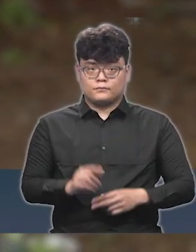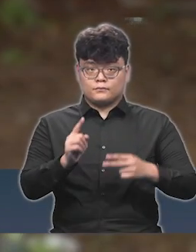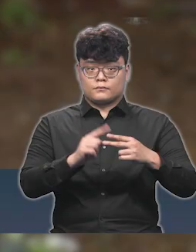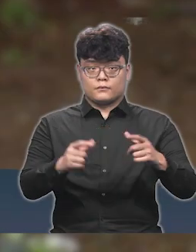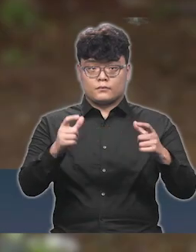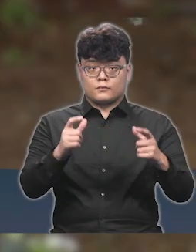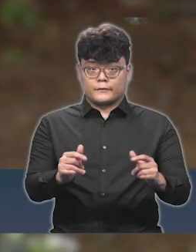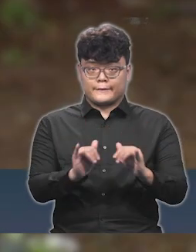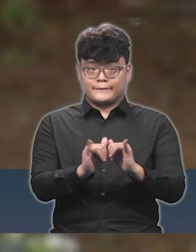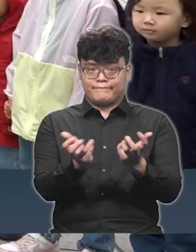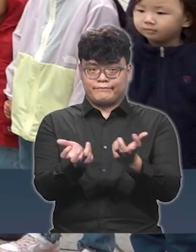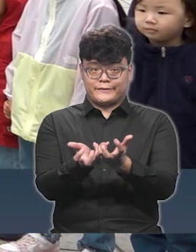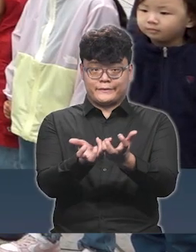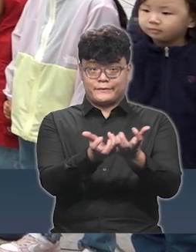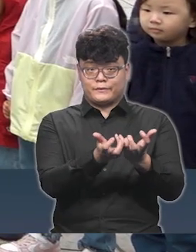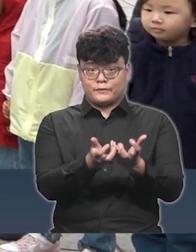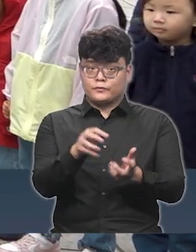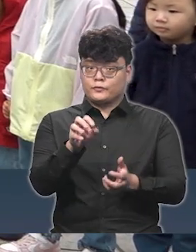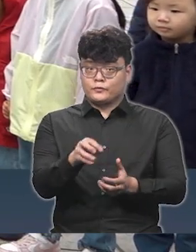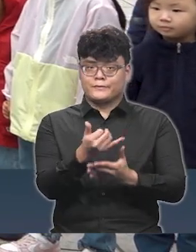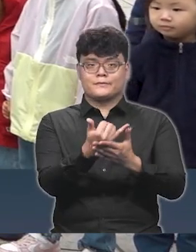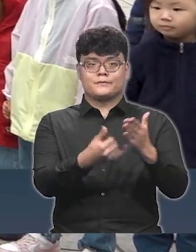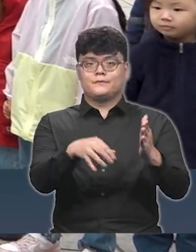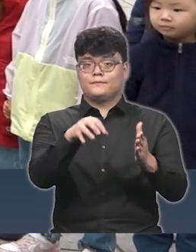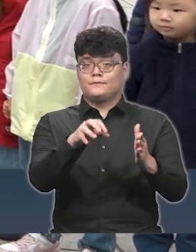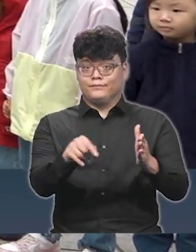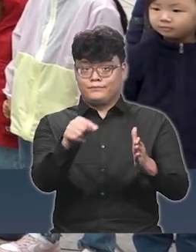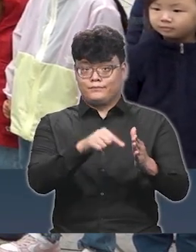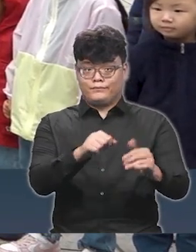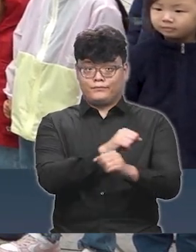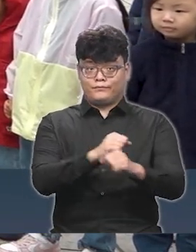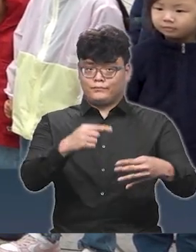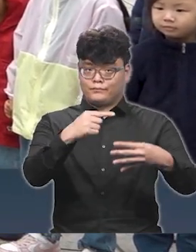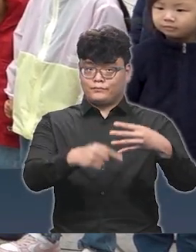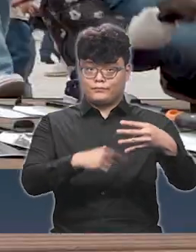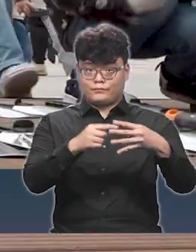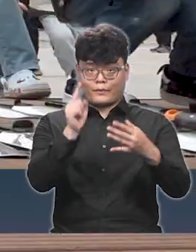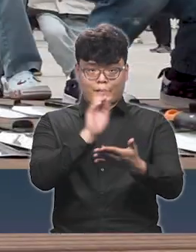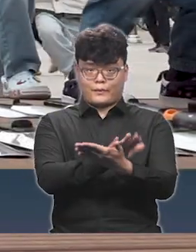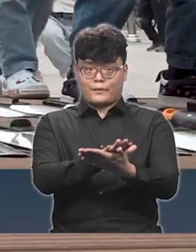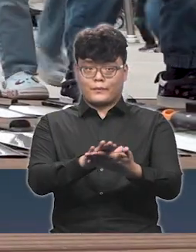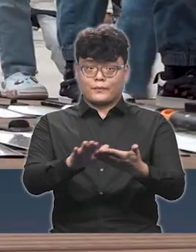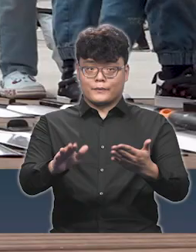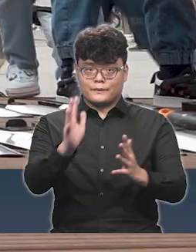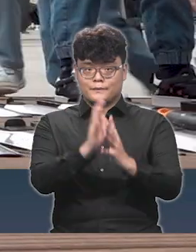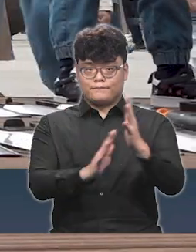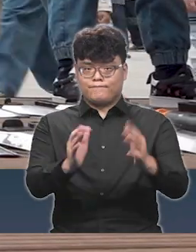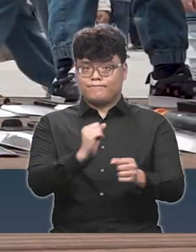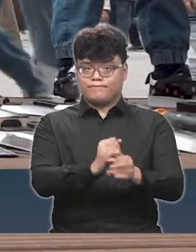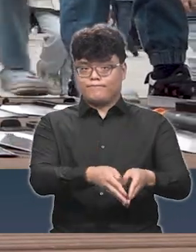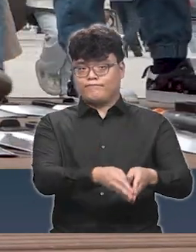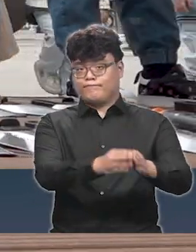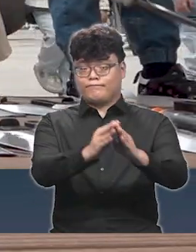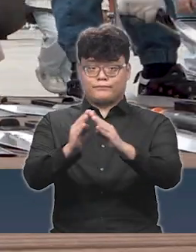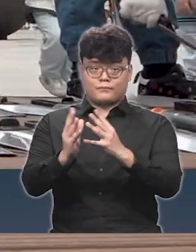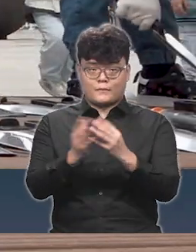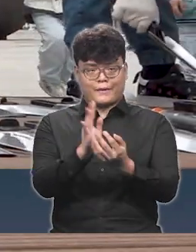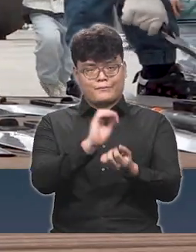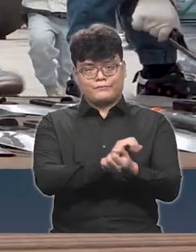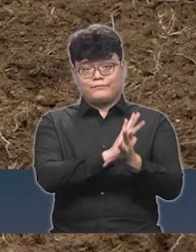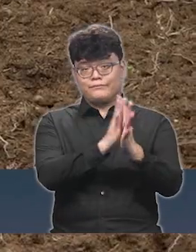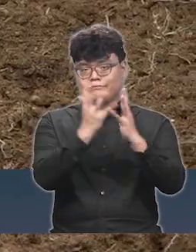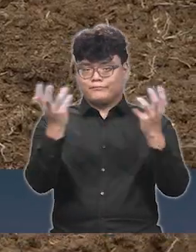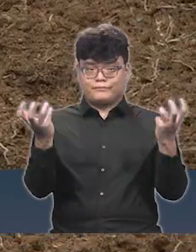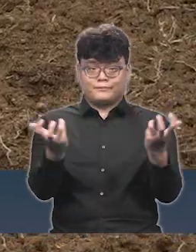시간을 가졌습니다 군은 유동인구가 많은 청양 이역 광장에 계절별 변화를 느낄 수 있는 정원을